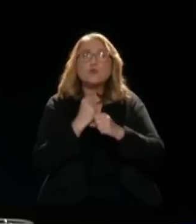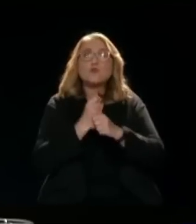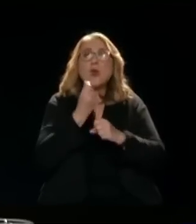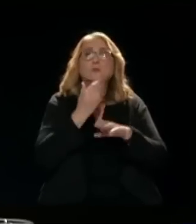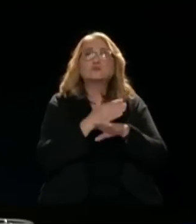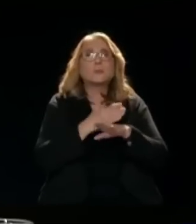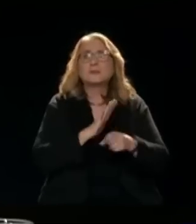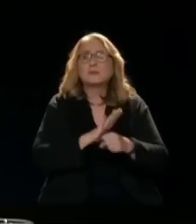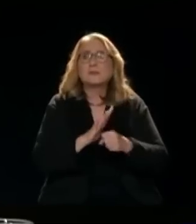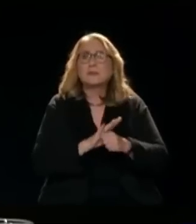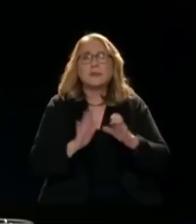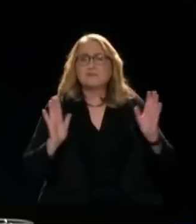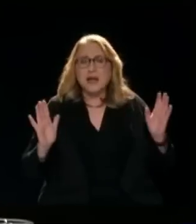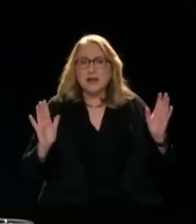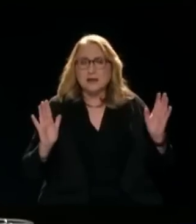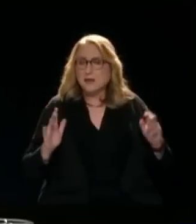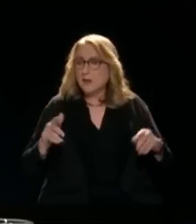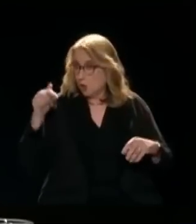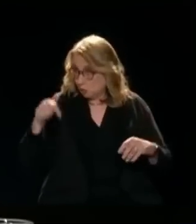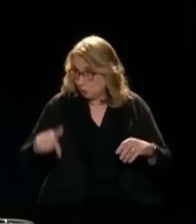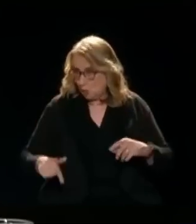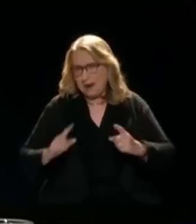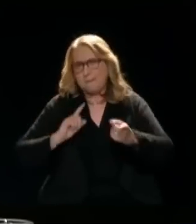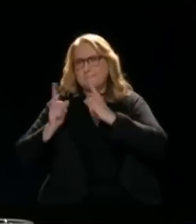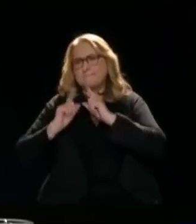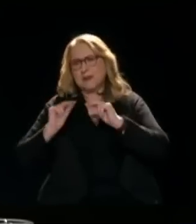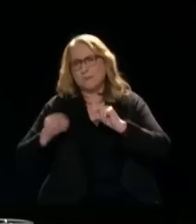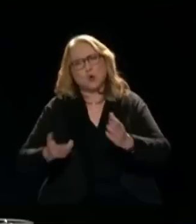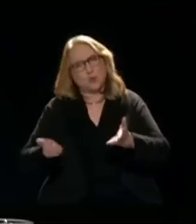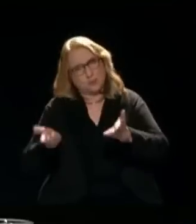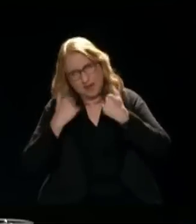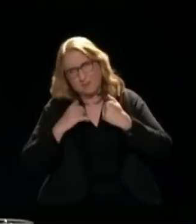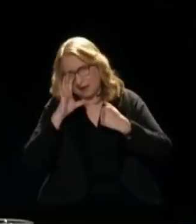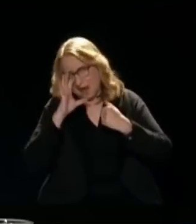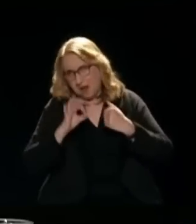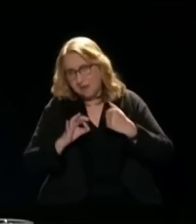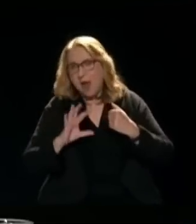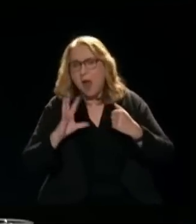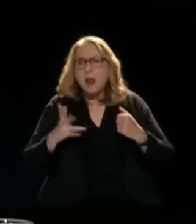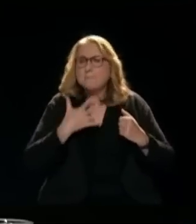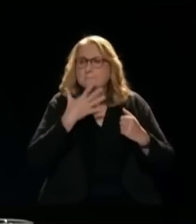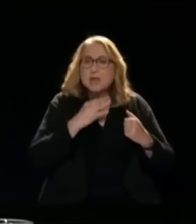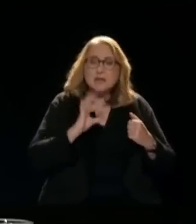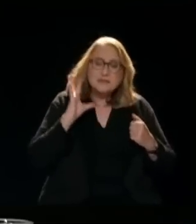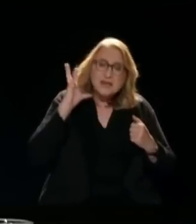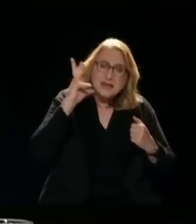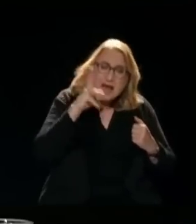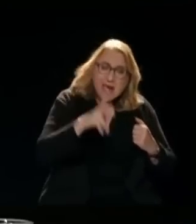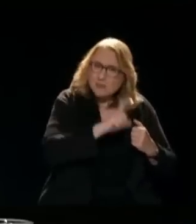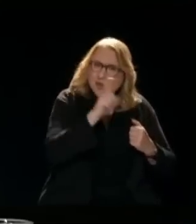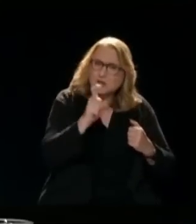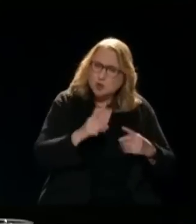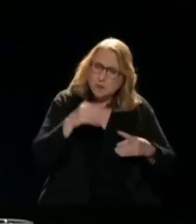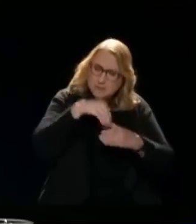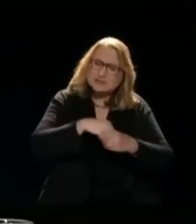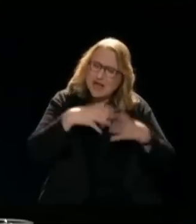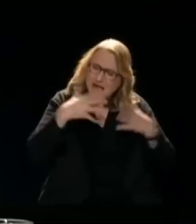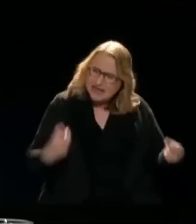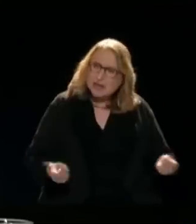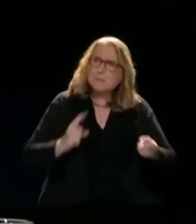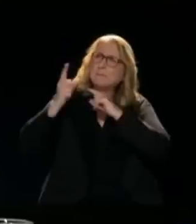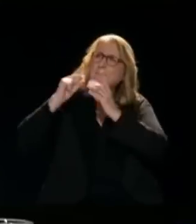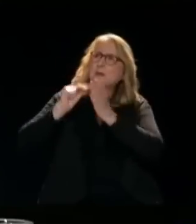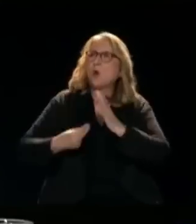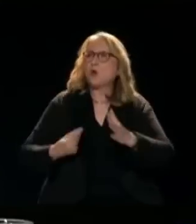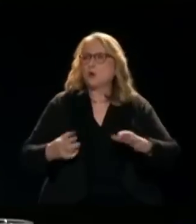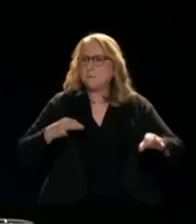μιλάνε για μνημόνιο ή του λένε ότι φύγαμε τα μνημόνια, αλλά τα μνημόνια τα ζει στη ζωή του καθημερινά. Χάνει την περιουσία του.